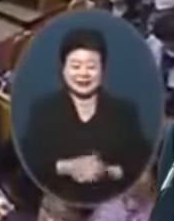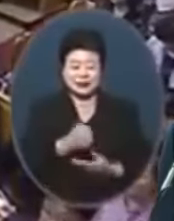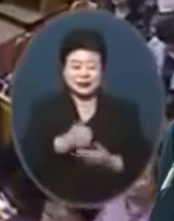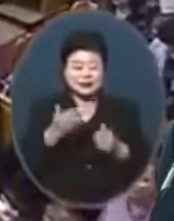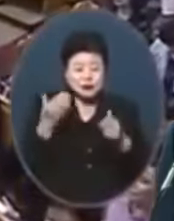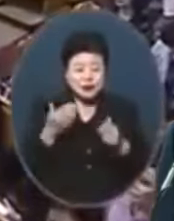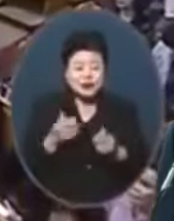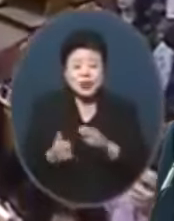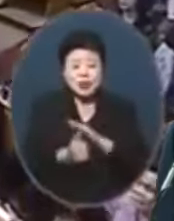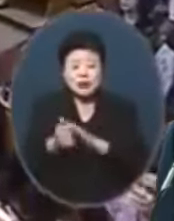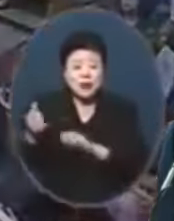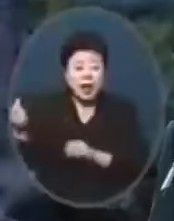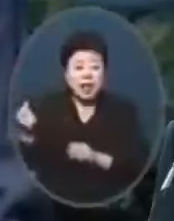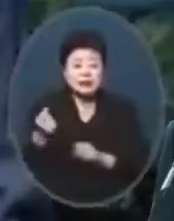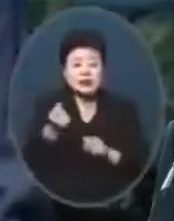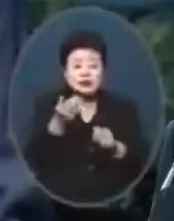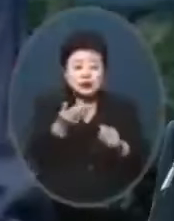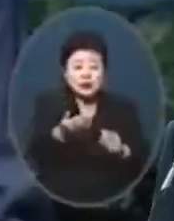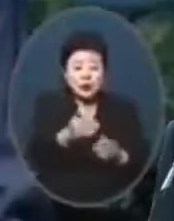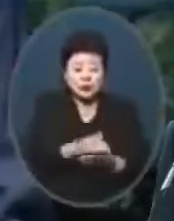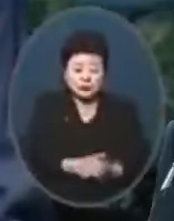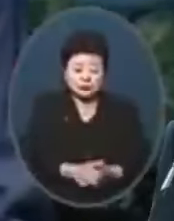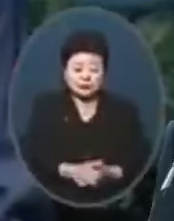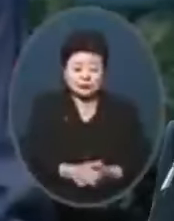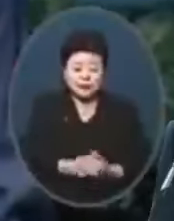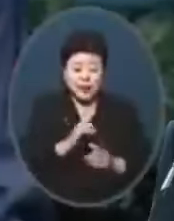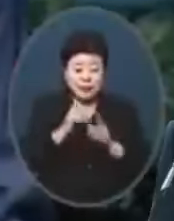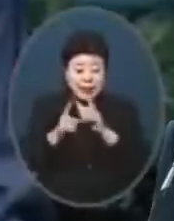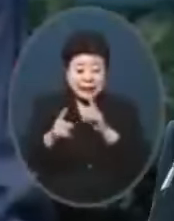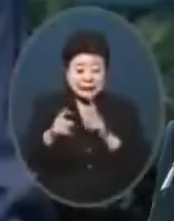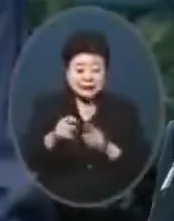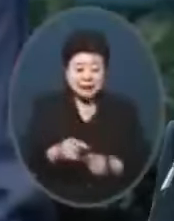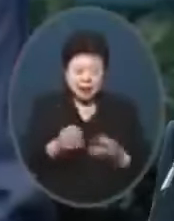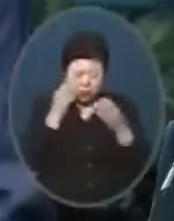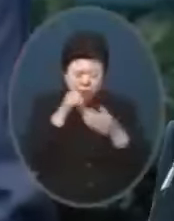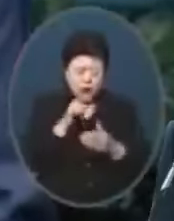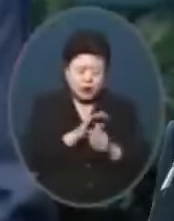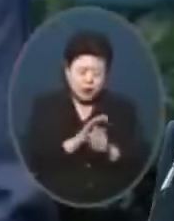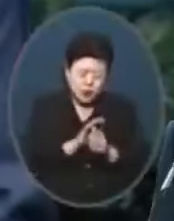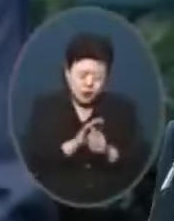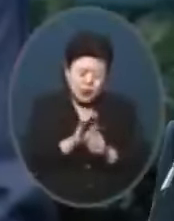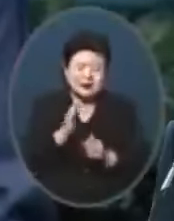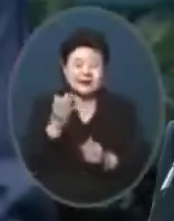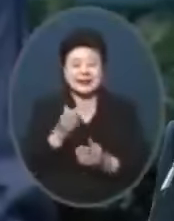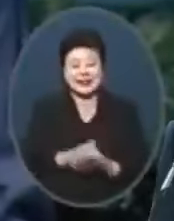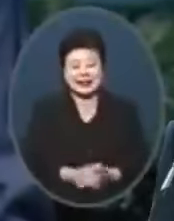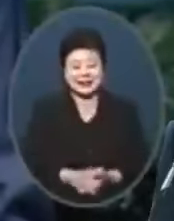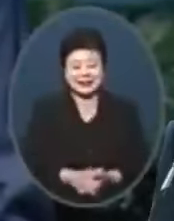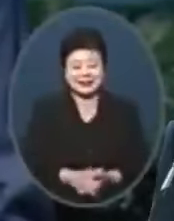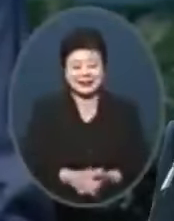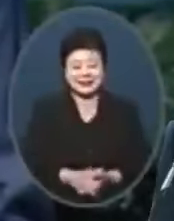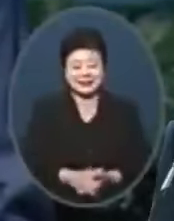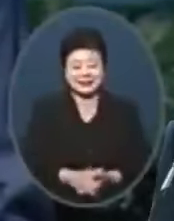주께서 내게 소망을 가지게 해주시고 그 말씀이 나의 고난 중에 위로가 된다는 것입니다.